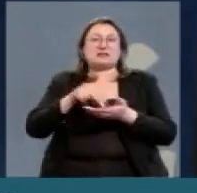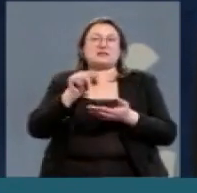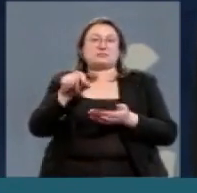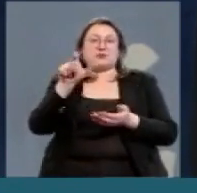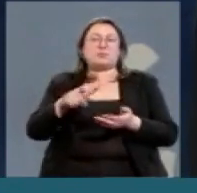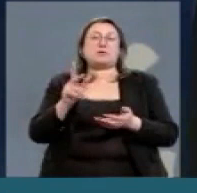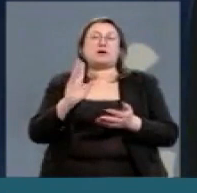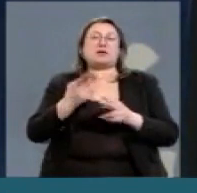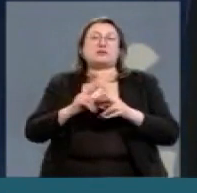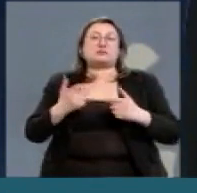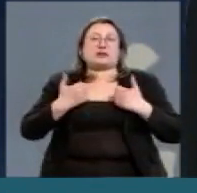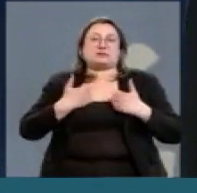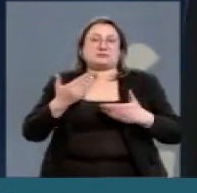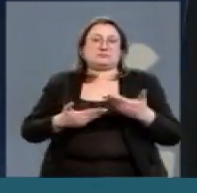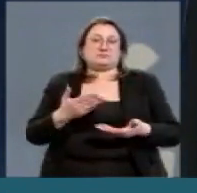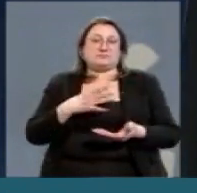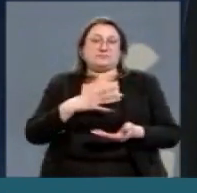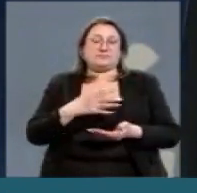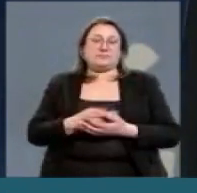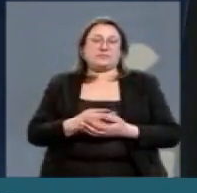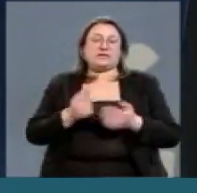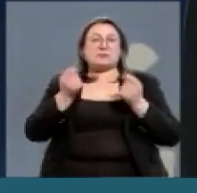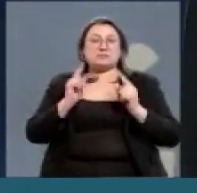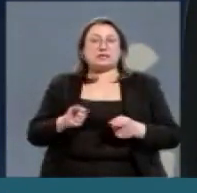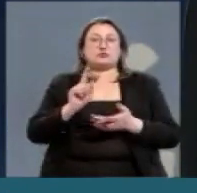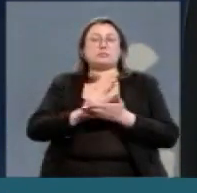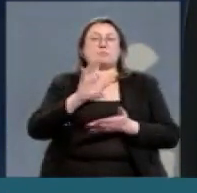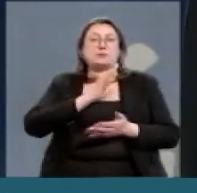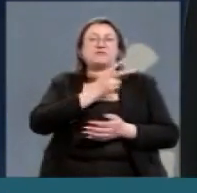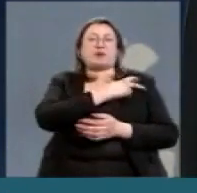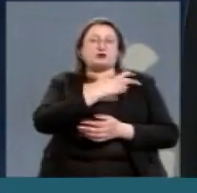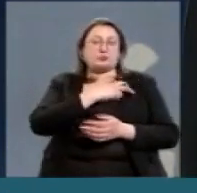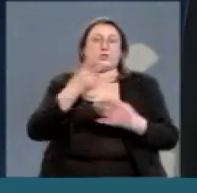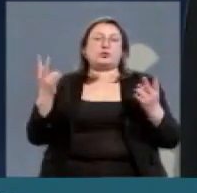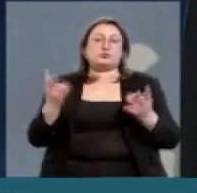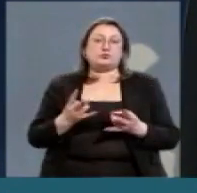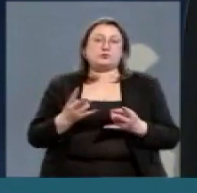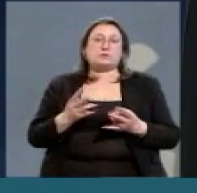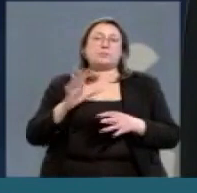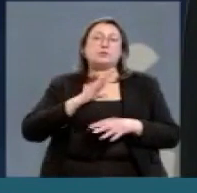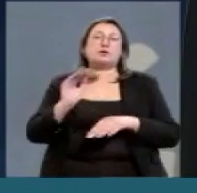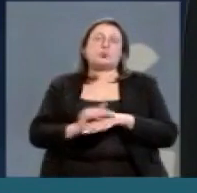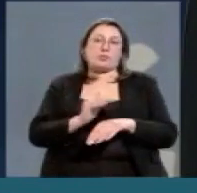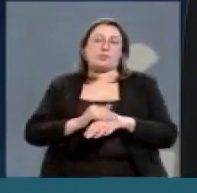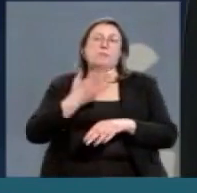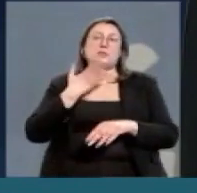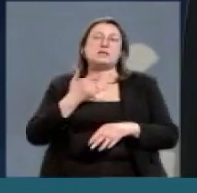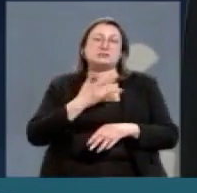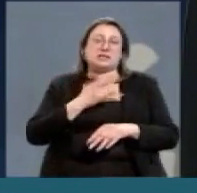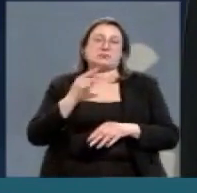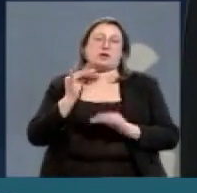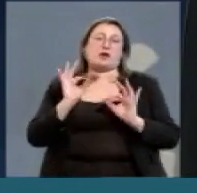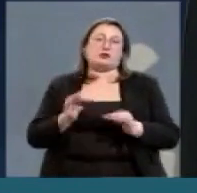которому ты шел. На самом деле, чтобы быть врачом, нужно быть добрым, милосердным